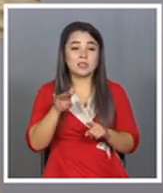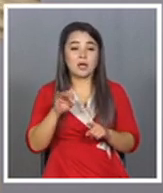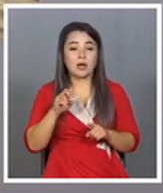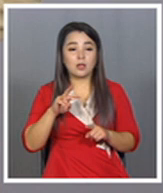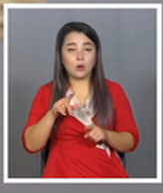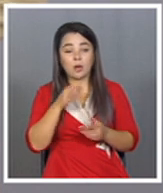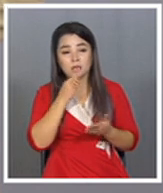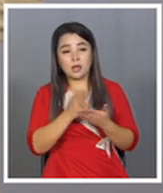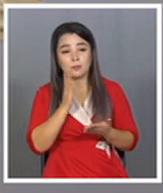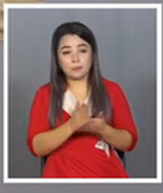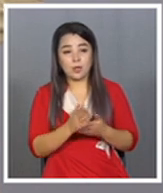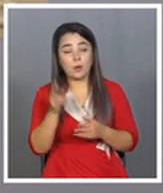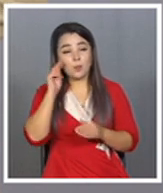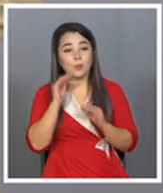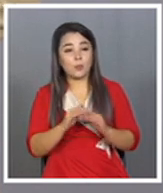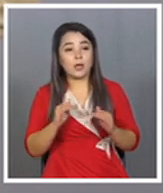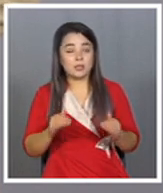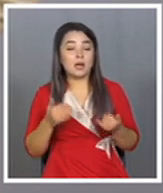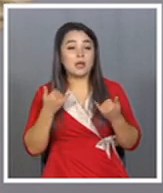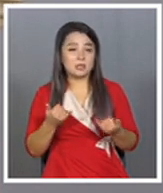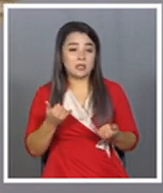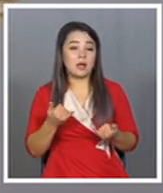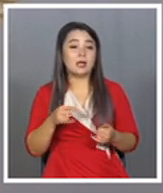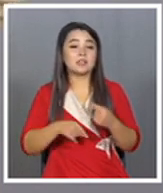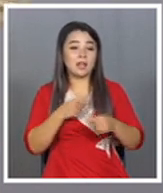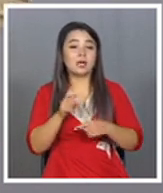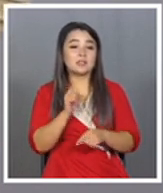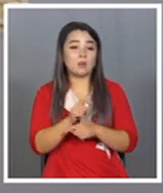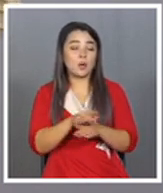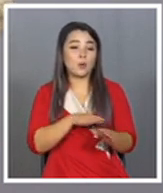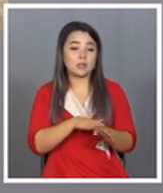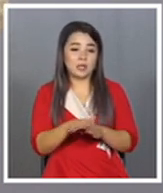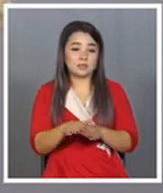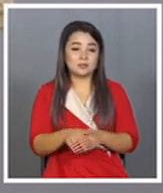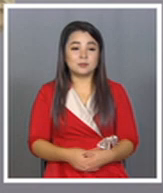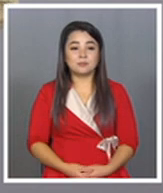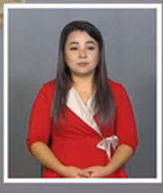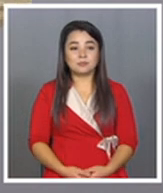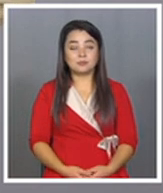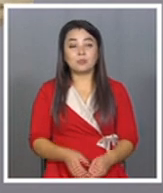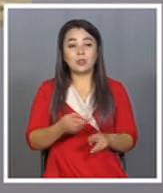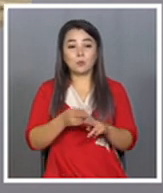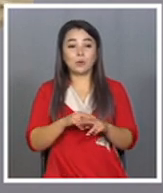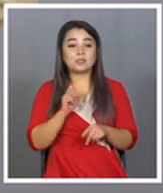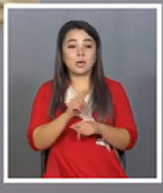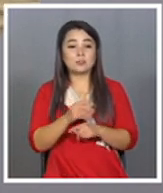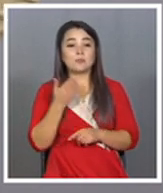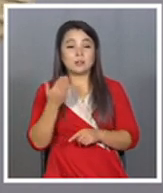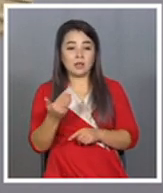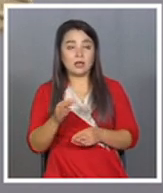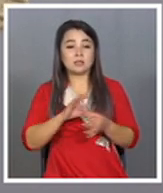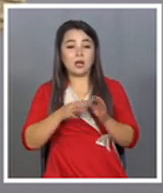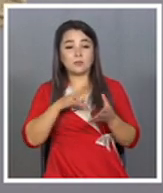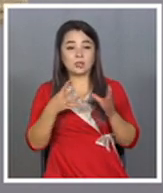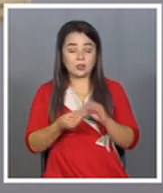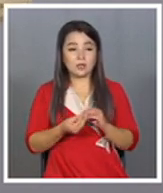атайды. Оқушылар, енді келесі тапсырманы орындайық. Бұл тапсырмада сіз